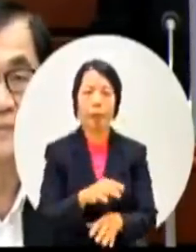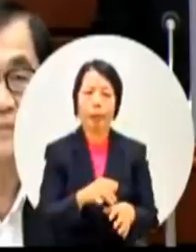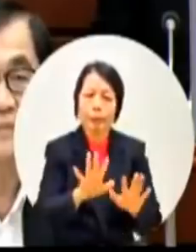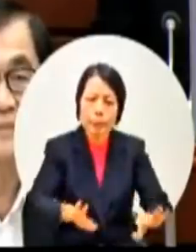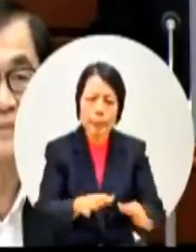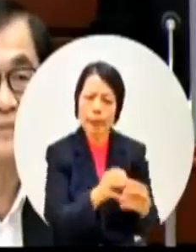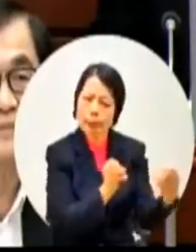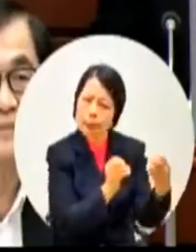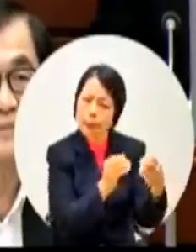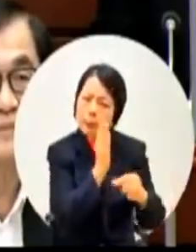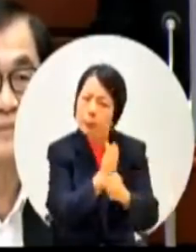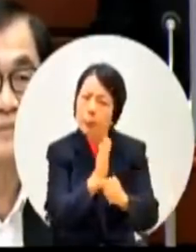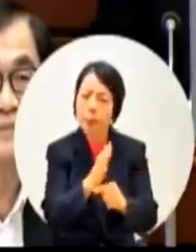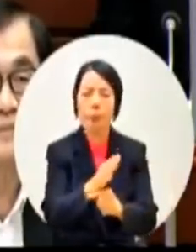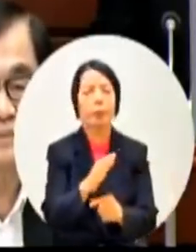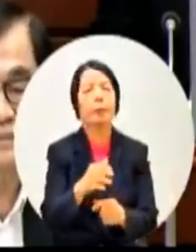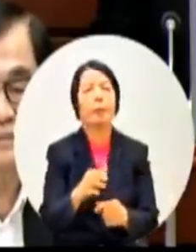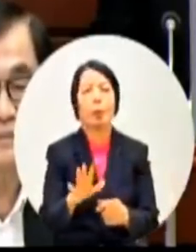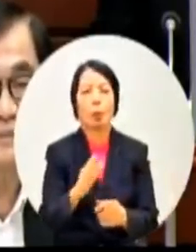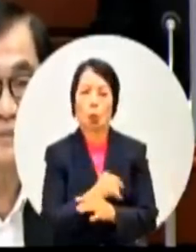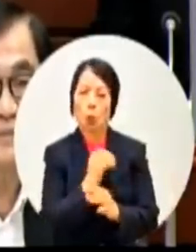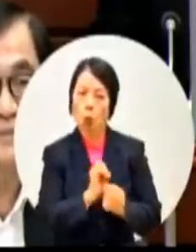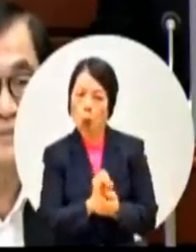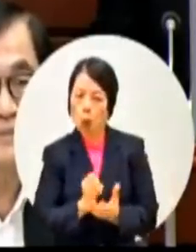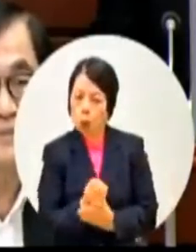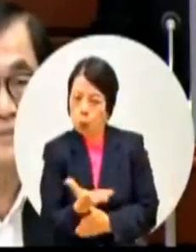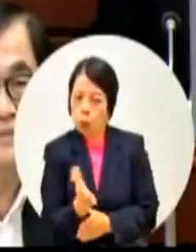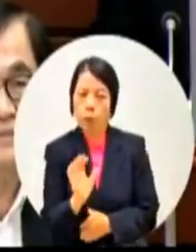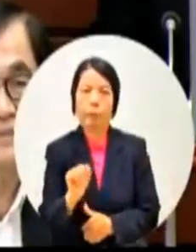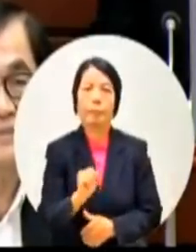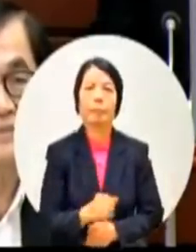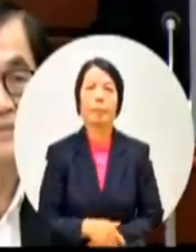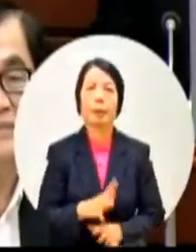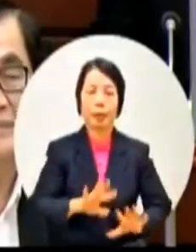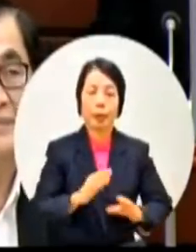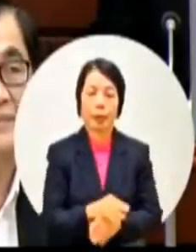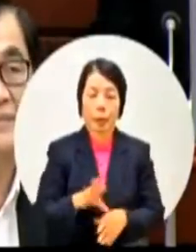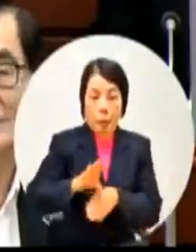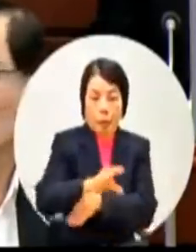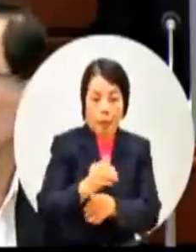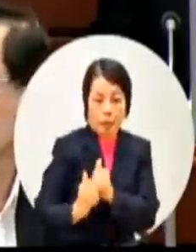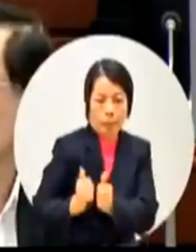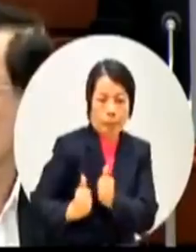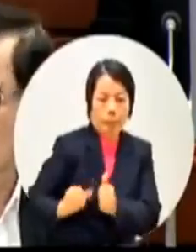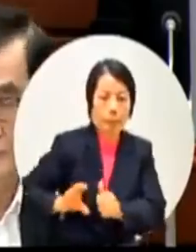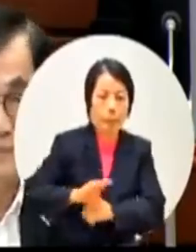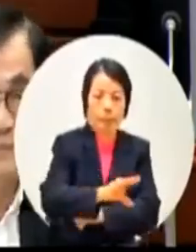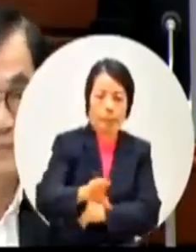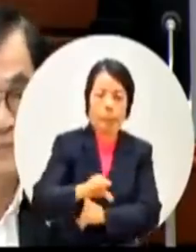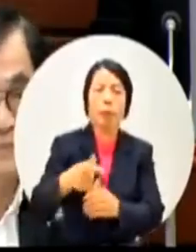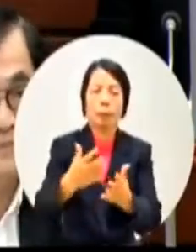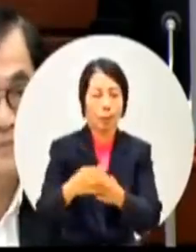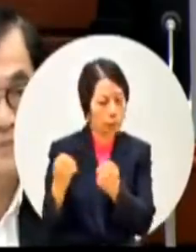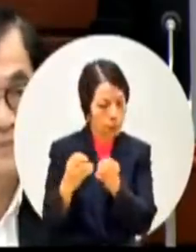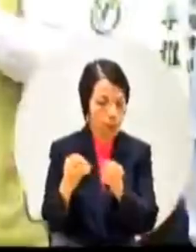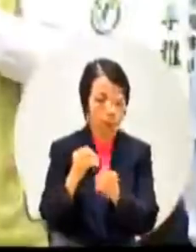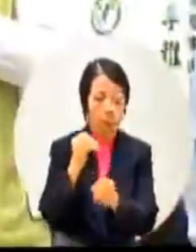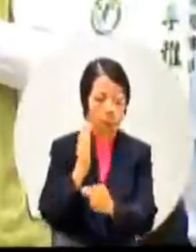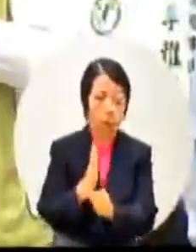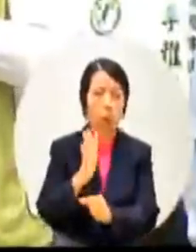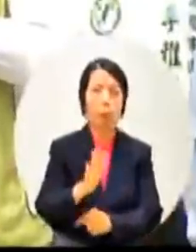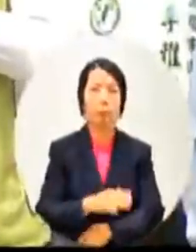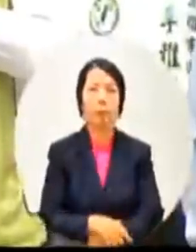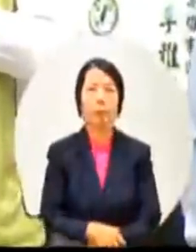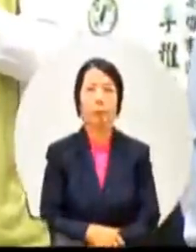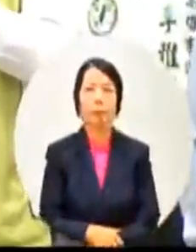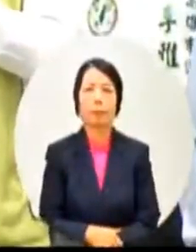要尊重别人，包括一些赛车， 我 都有接触。 最后一句话，好，市长可以了，我知道，但是我最后一句话告